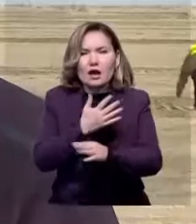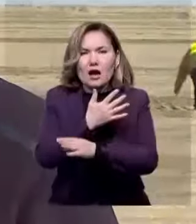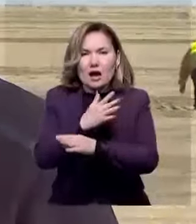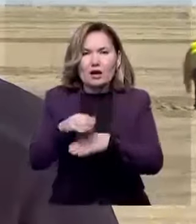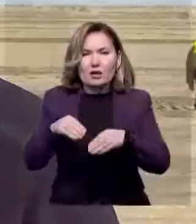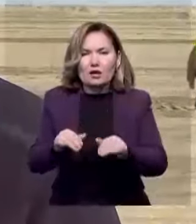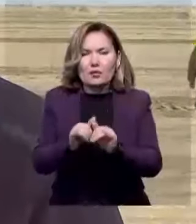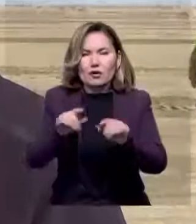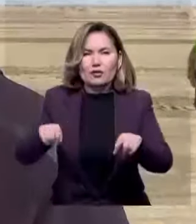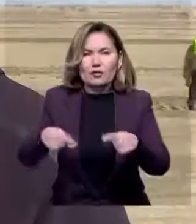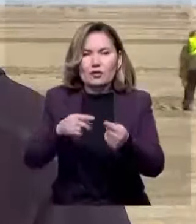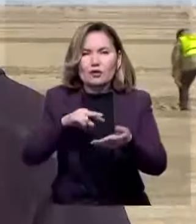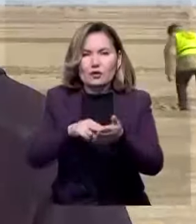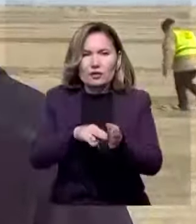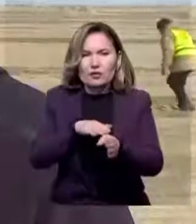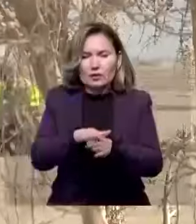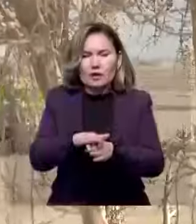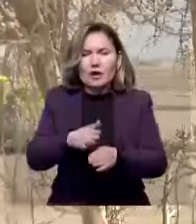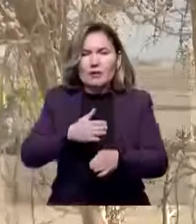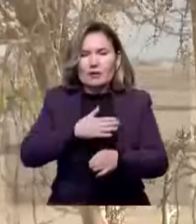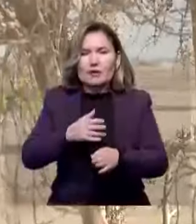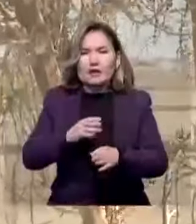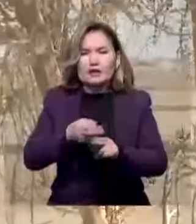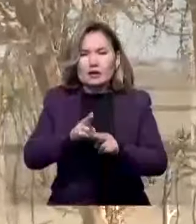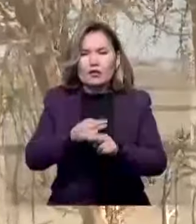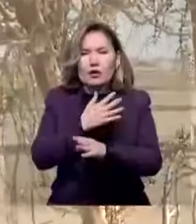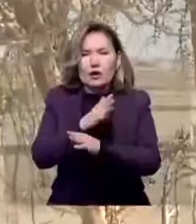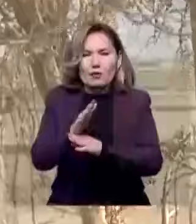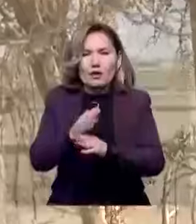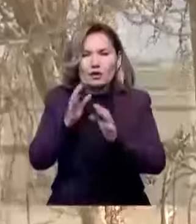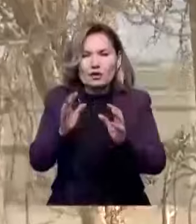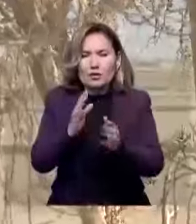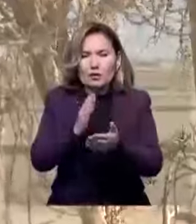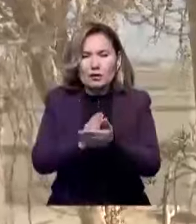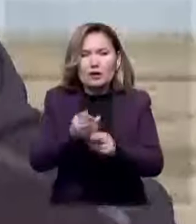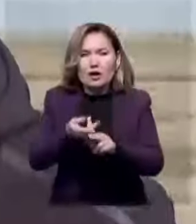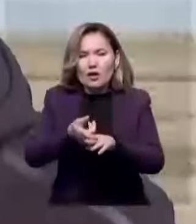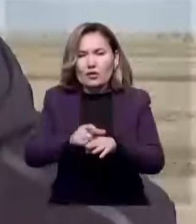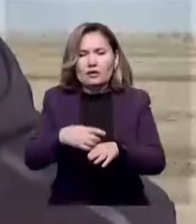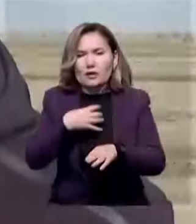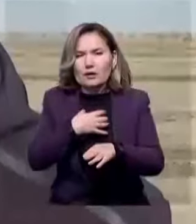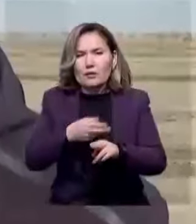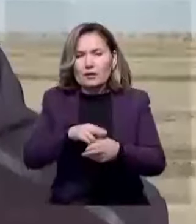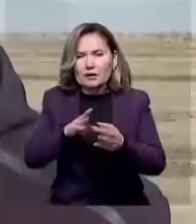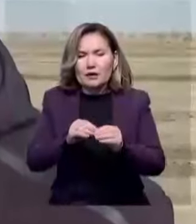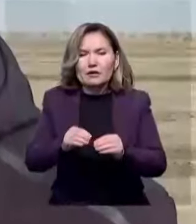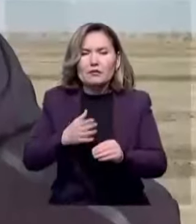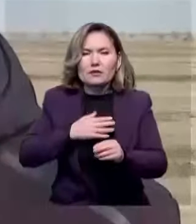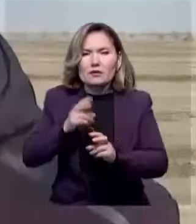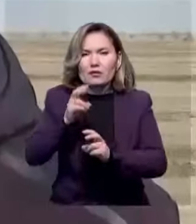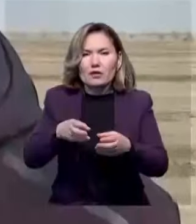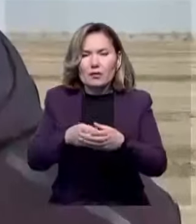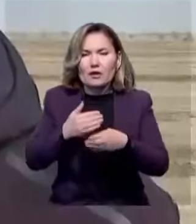айтуға толық негіз бар деп ойлайды. Сексеуіл жылылықтың көзі қойынды, тіршіліктің көзі. Қазмұнайгаз тарихында